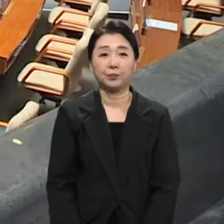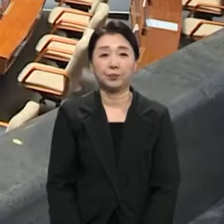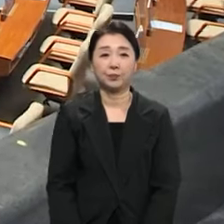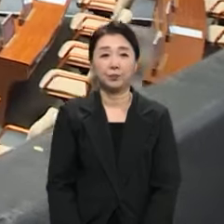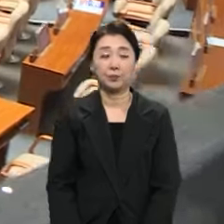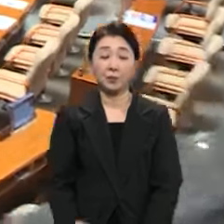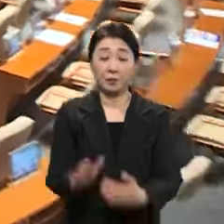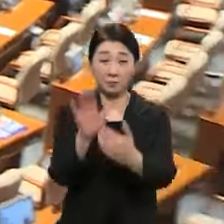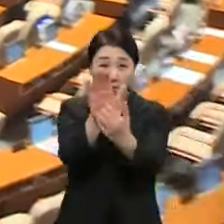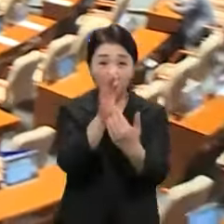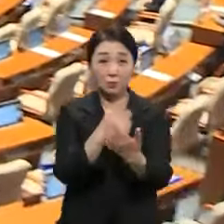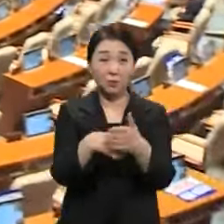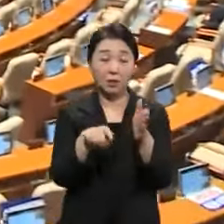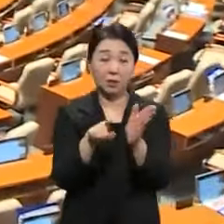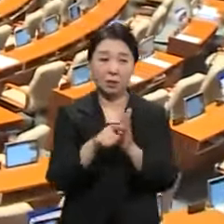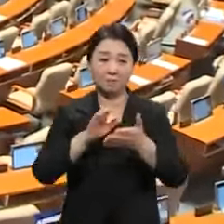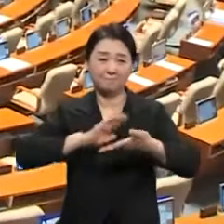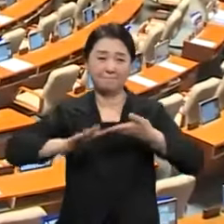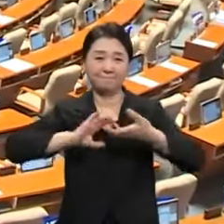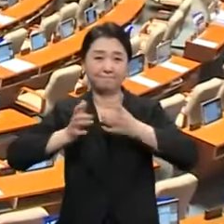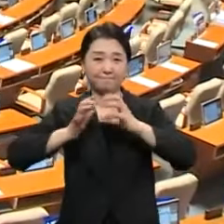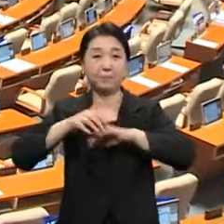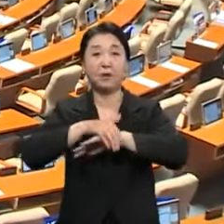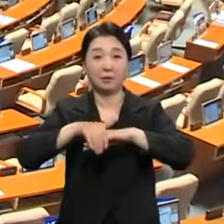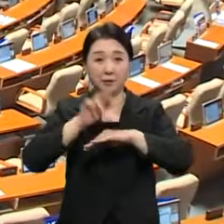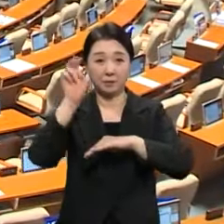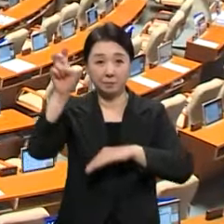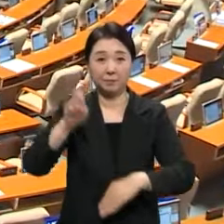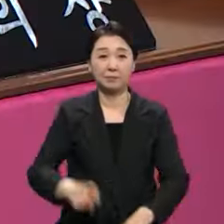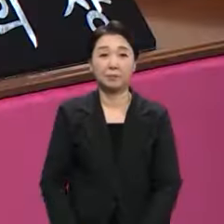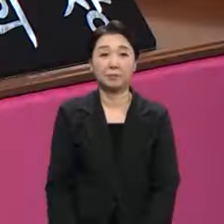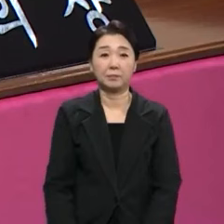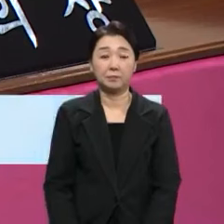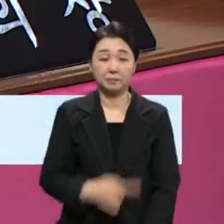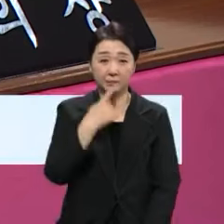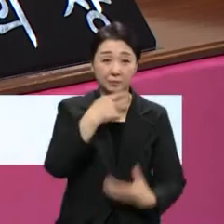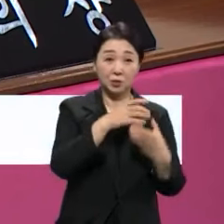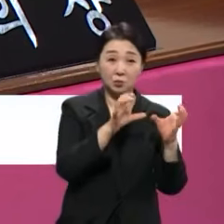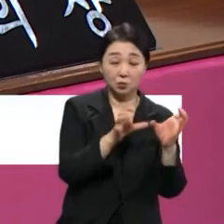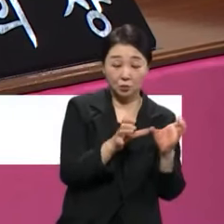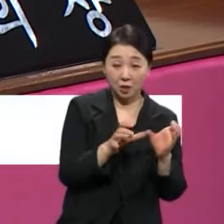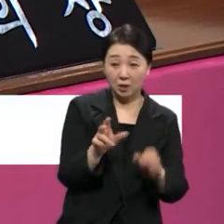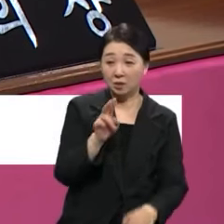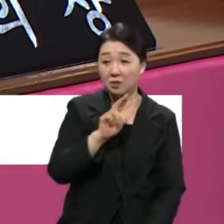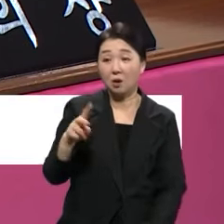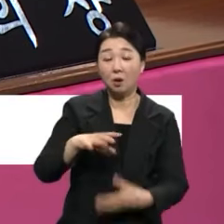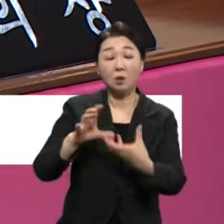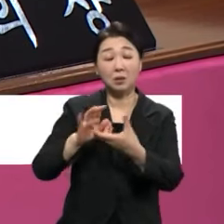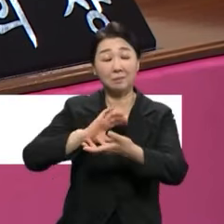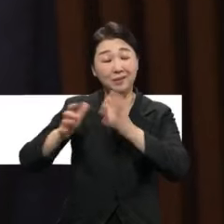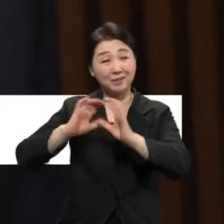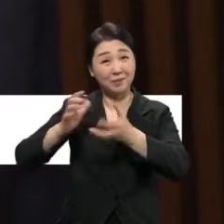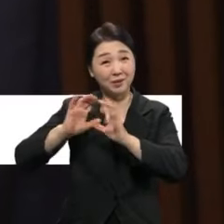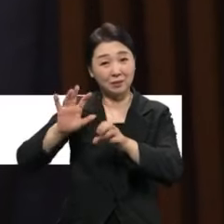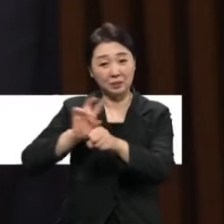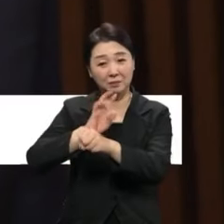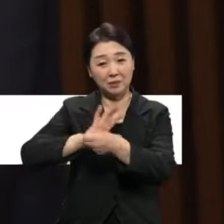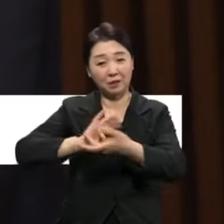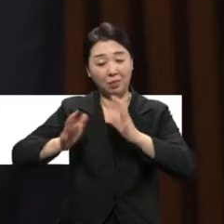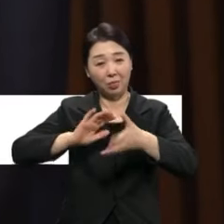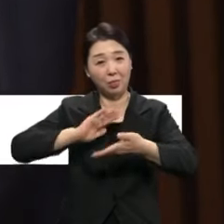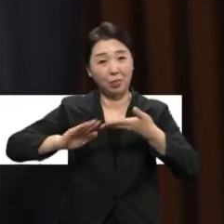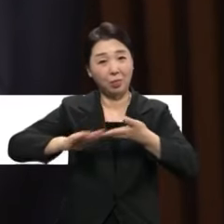이를 막기 위해 필리버스터에 들어갈 예정입니다. 민주당은 여당의 필리버스터에 종전처럼